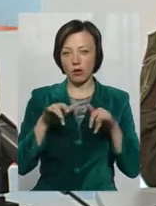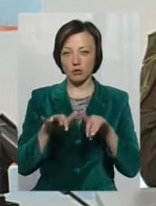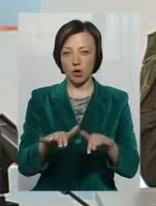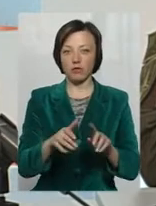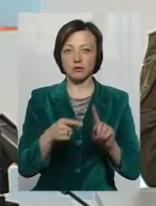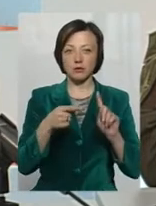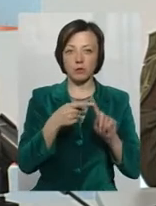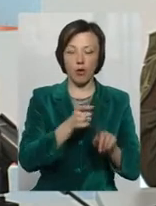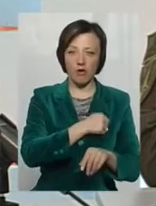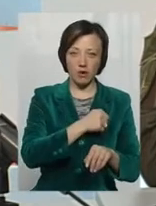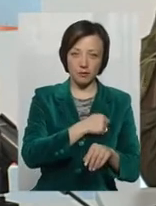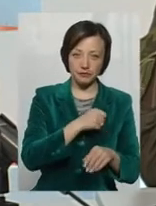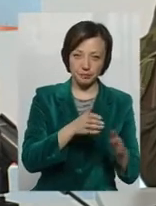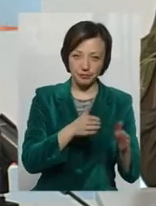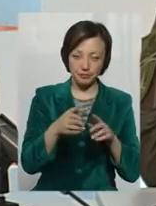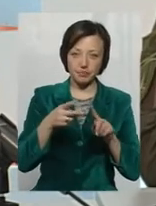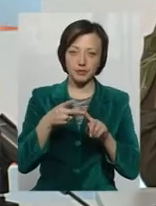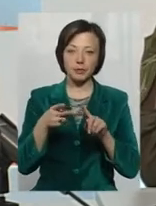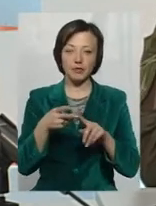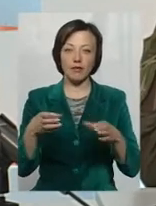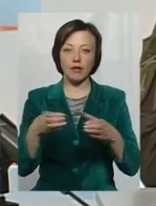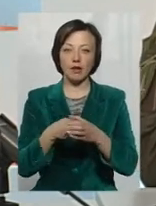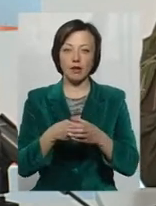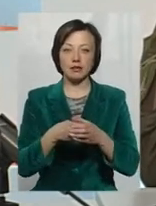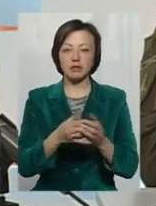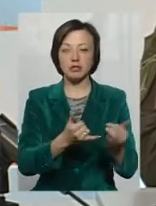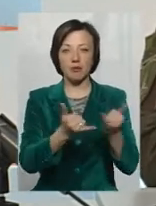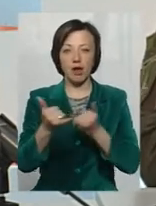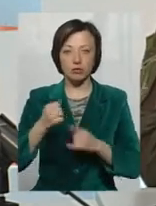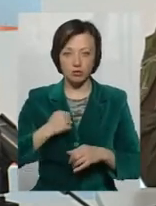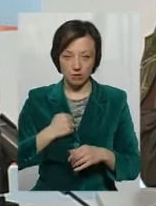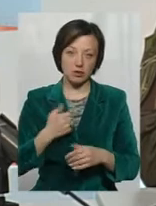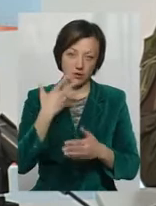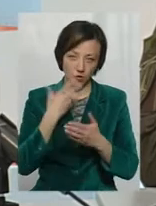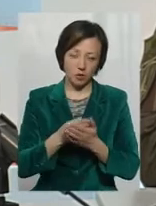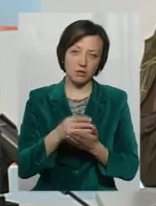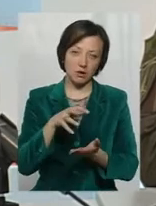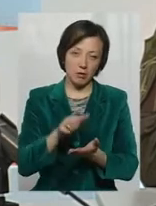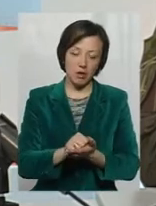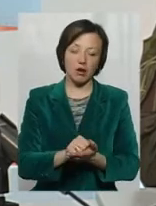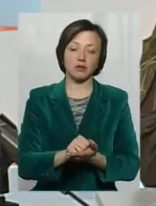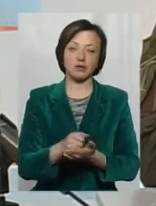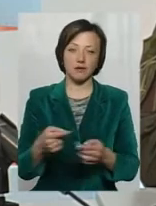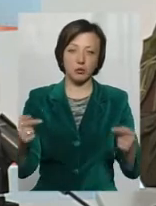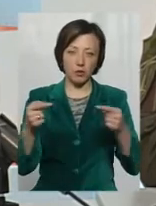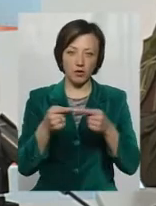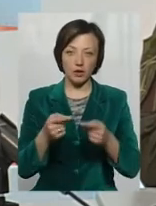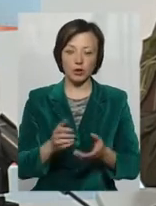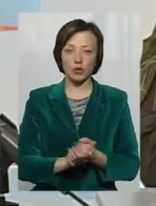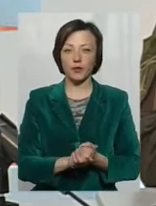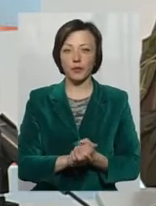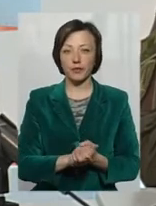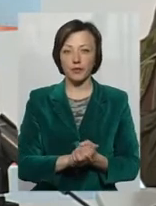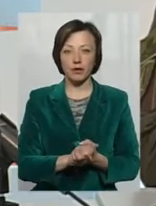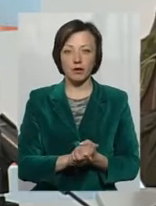бойовий підрозділ бойовою підготовкою, підрозділи бойового забезпечення відповідно займаються, готуються для того,